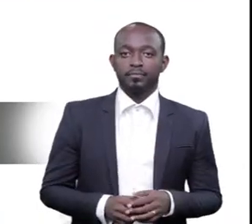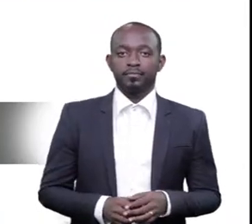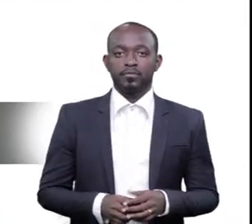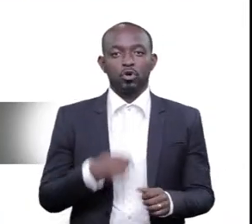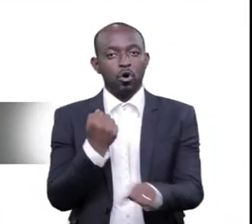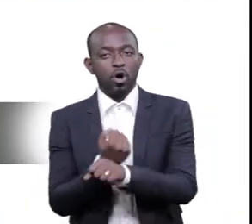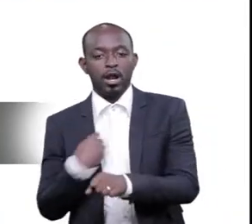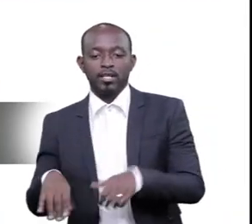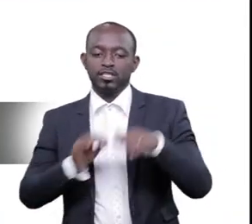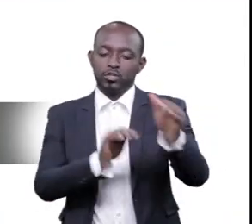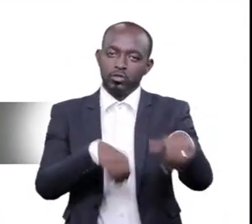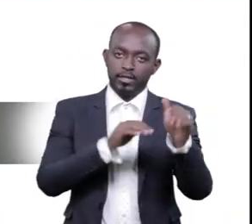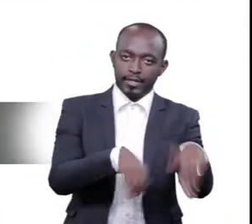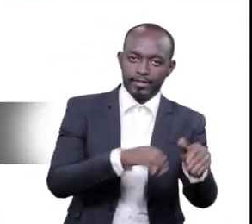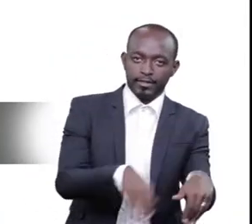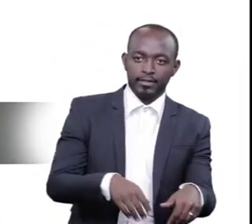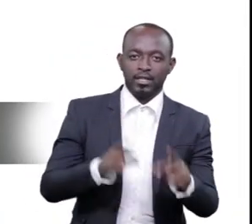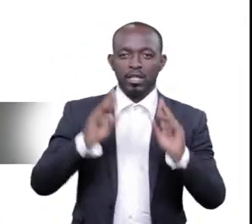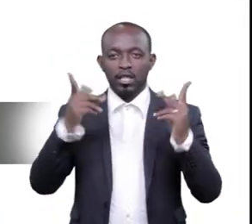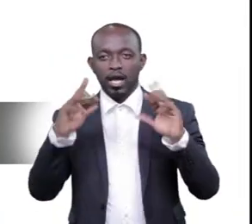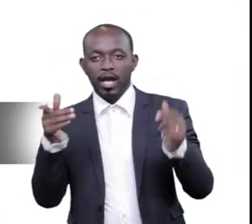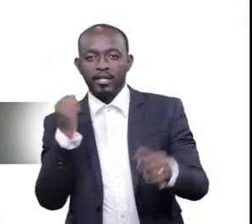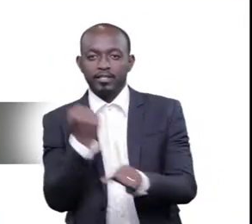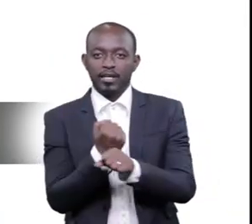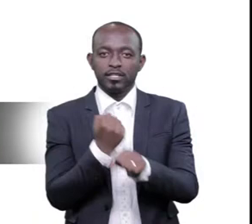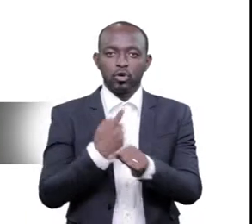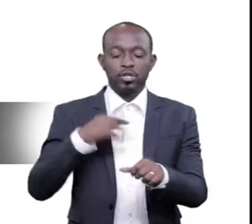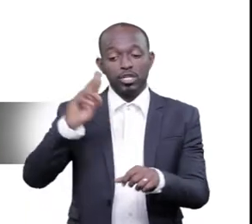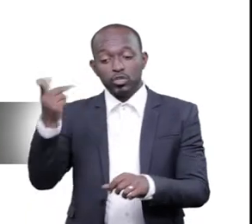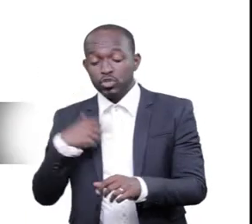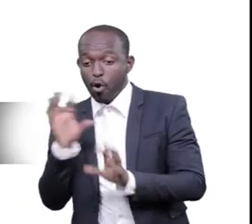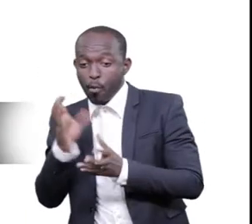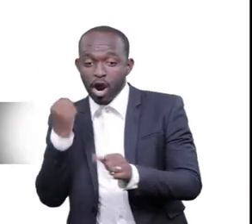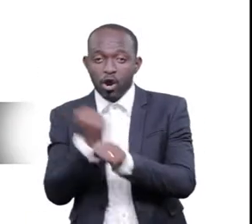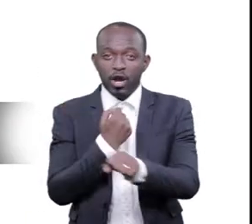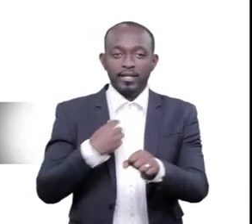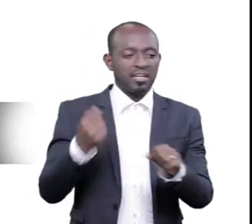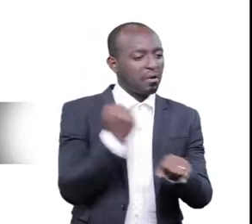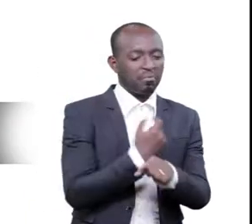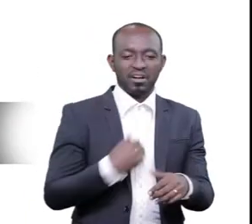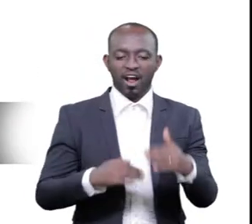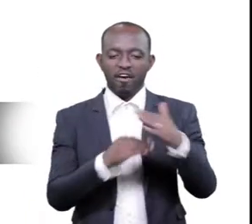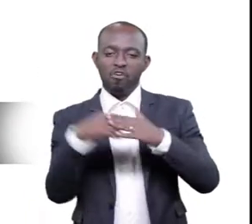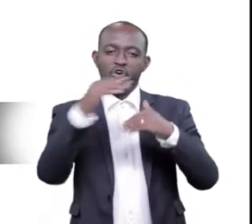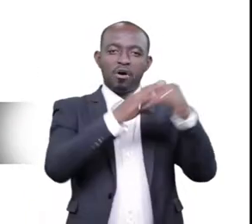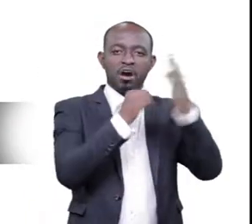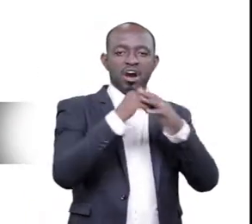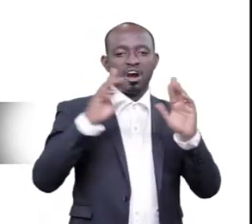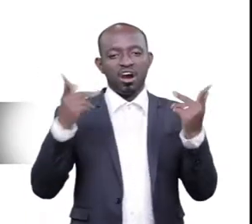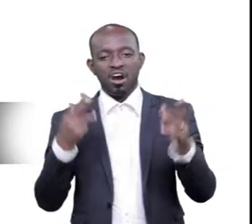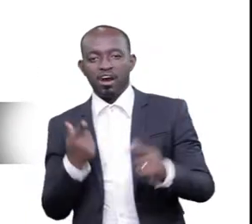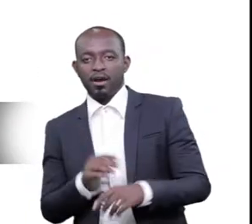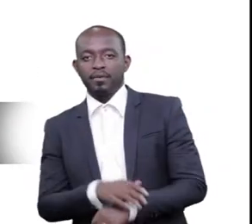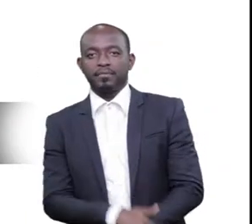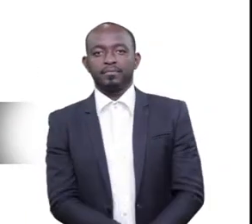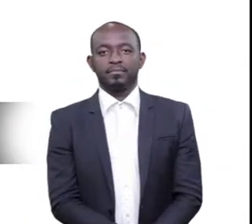nkora akazi k'ubuhinzi n'akandi kazi kose nshoboye gukora ndagakora kaba ari akuye ndagakora kaba